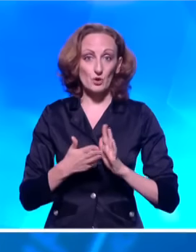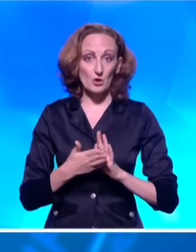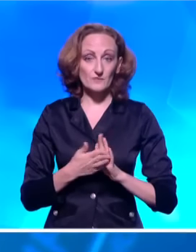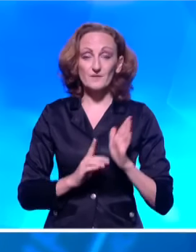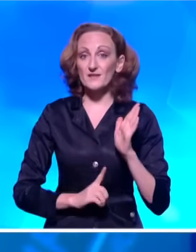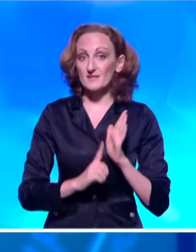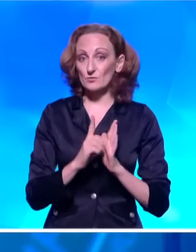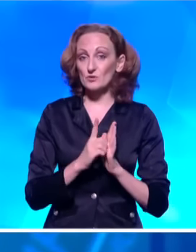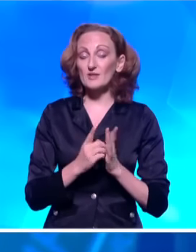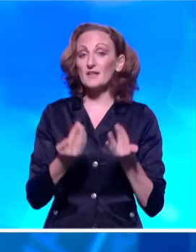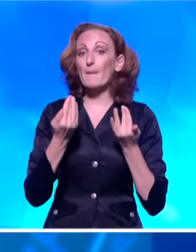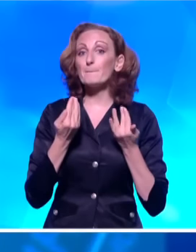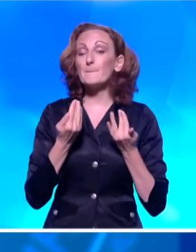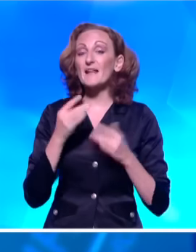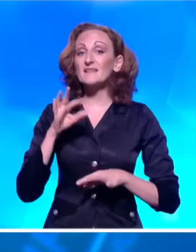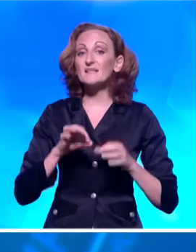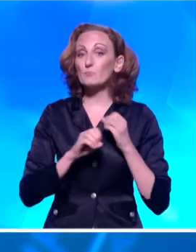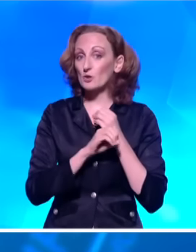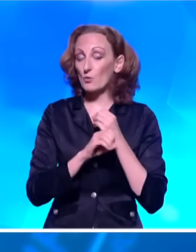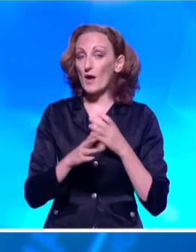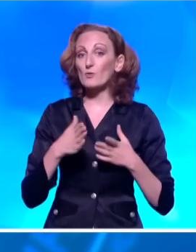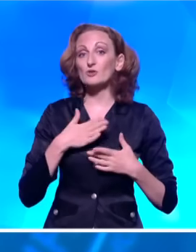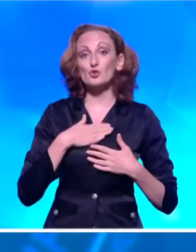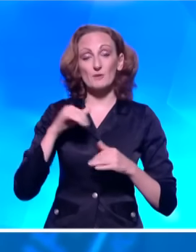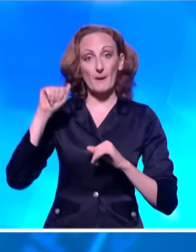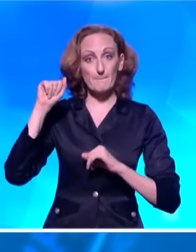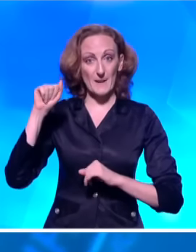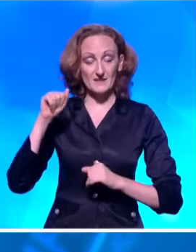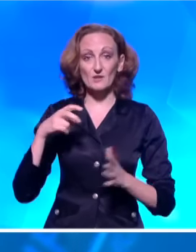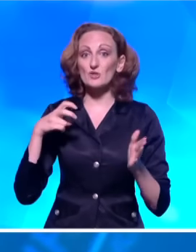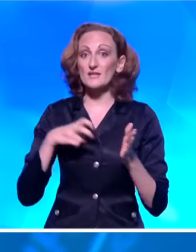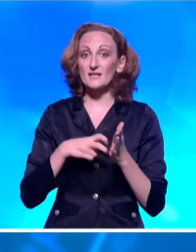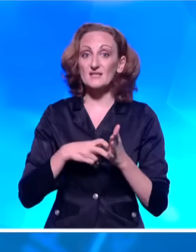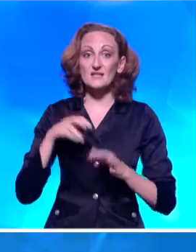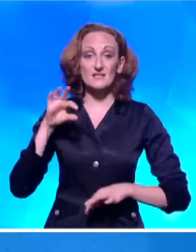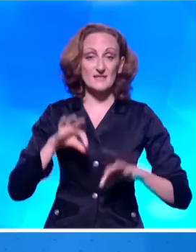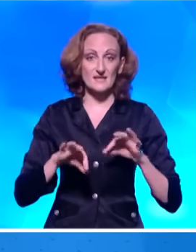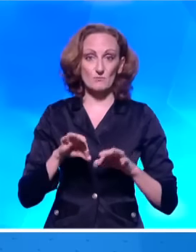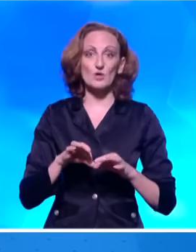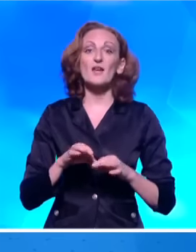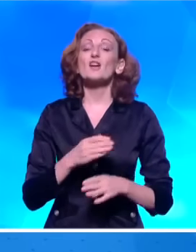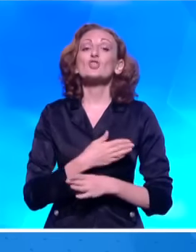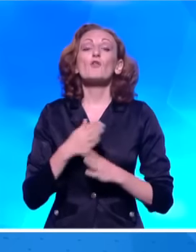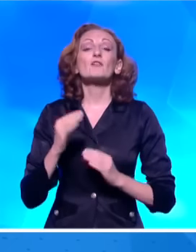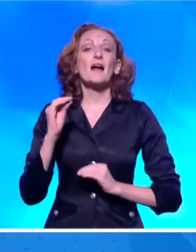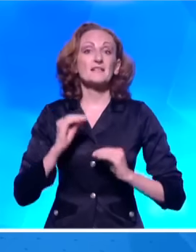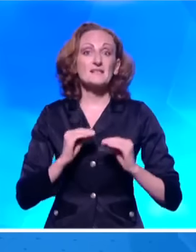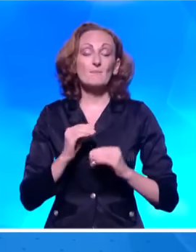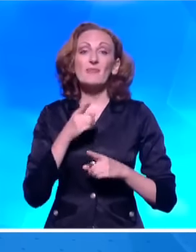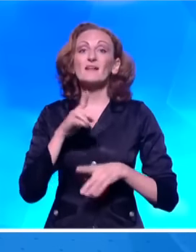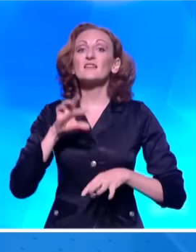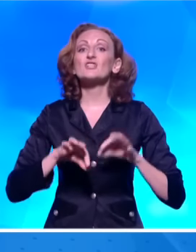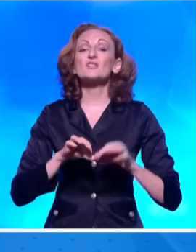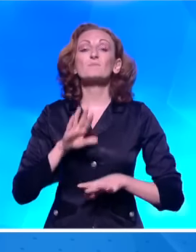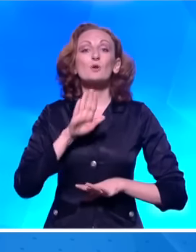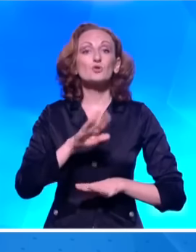резултат на предизборната кампания, която ще имат политическите субекти, регистрирани за участие в изборите, защото в крайна сметка те ще избират от тези